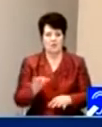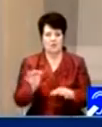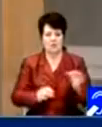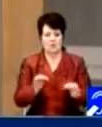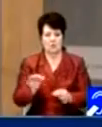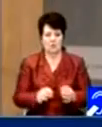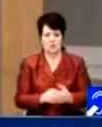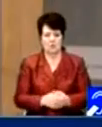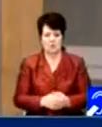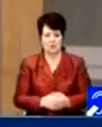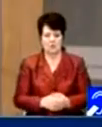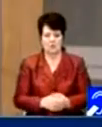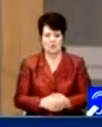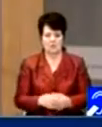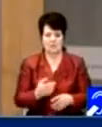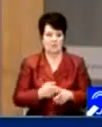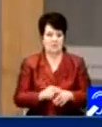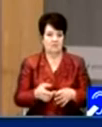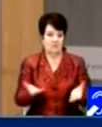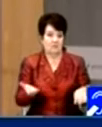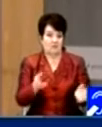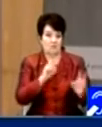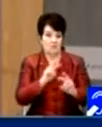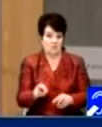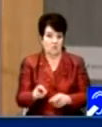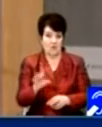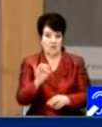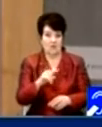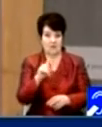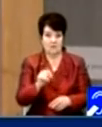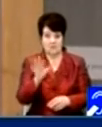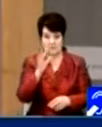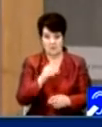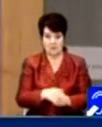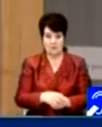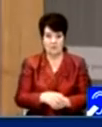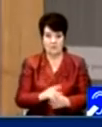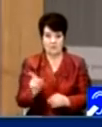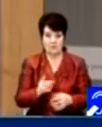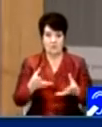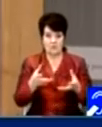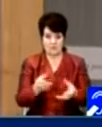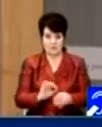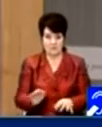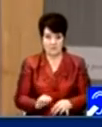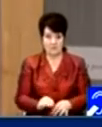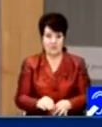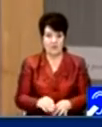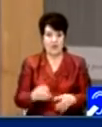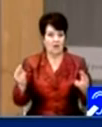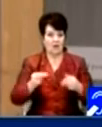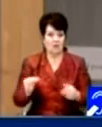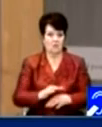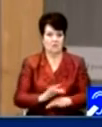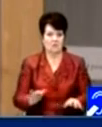judecătorilor. Este o absurditate asta cu controlul judiciar în raza Chișinăului. Și că să nu influențeze martorii, care nici nu sunt martorii, de fapt. Da,